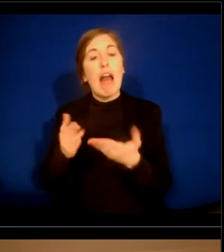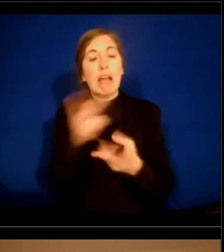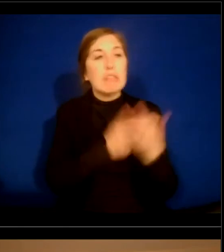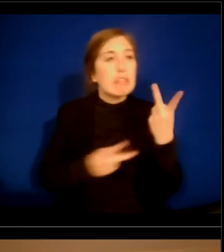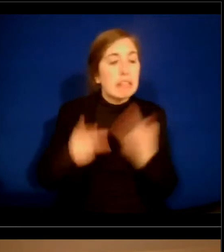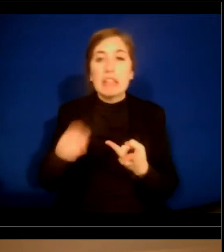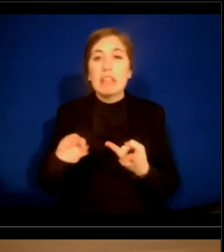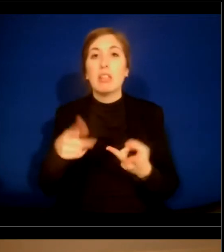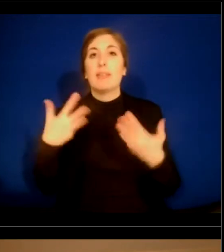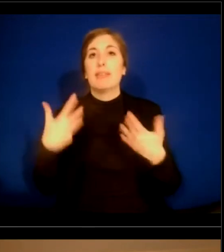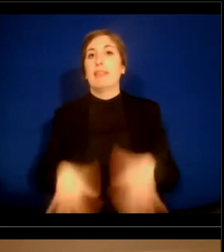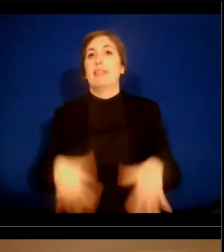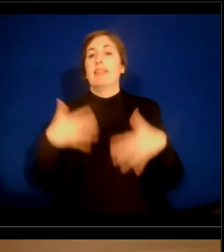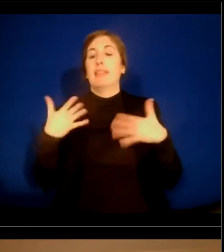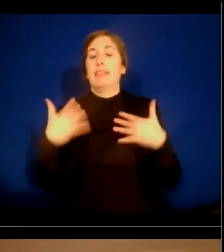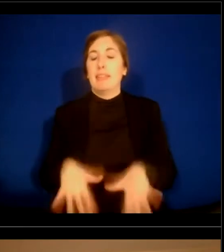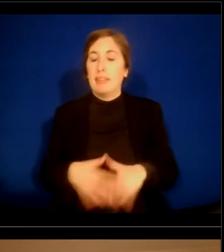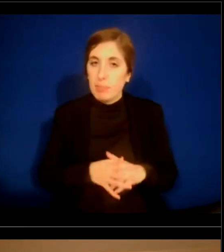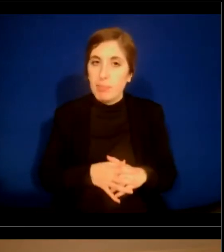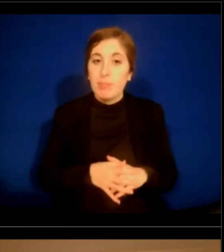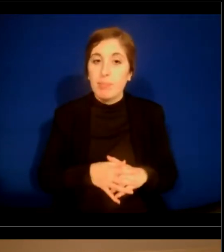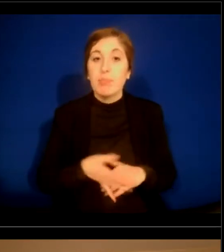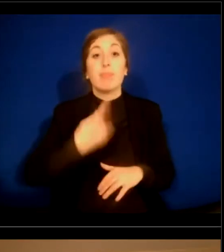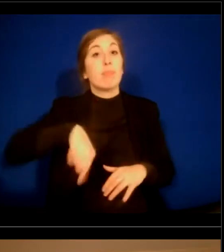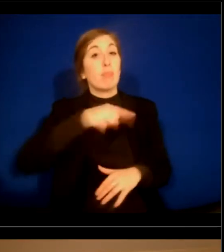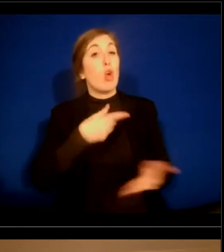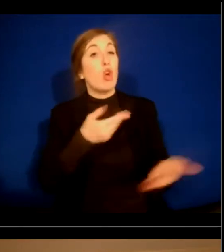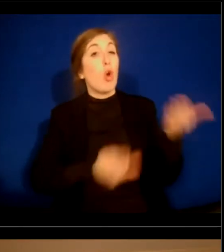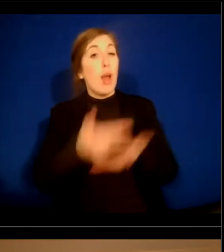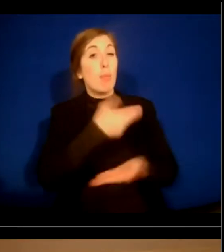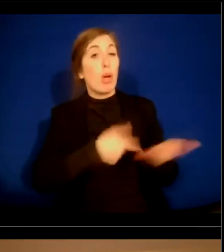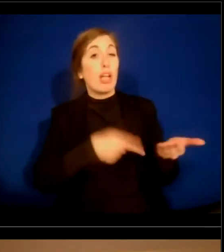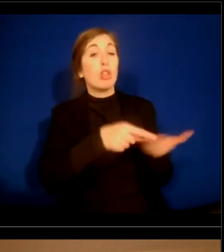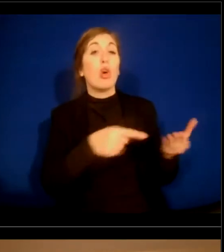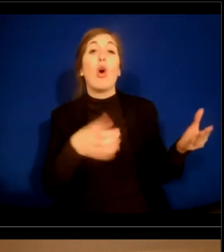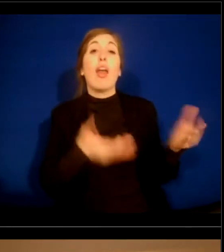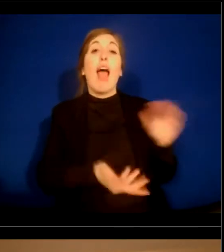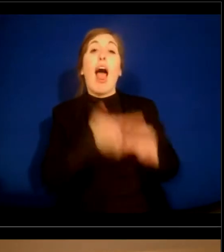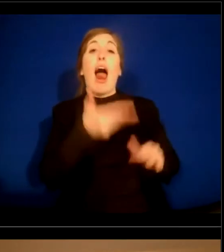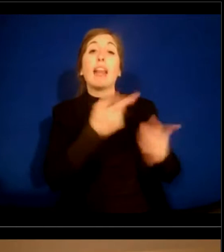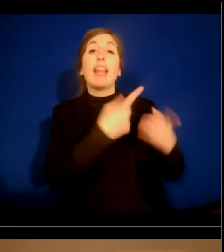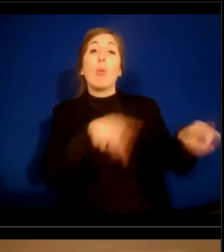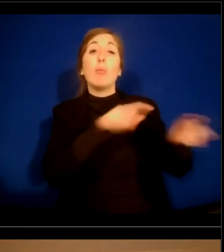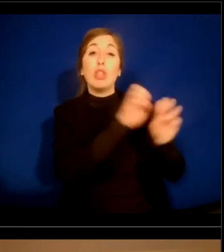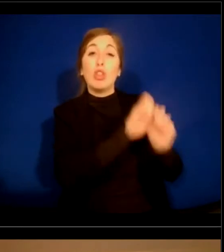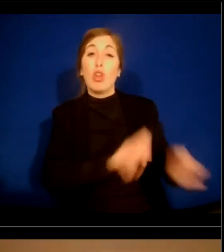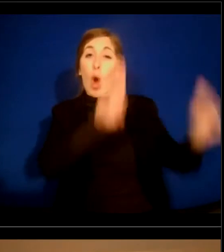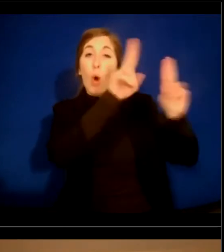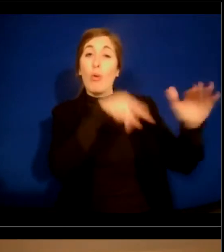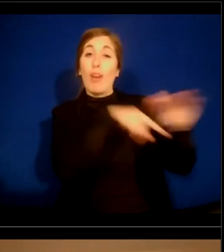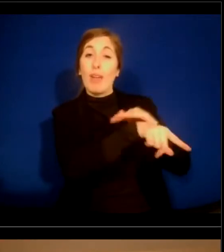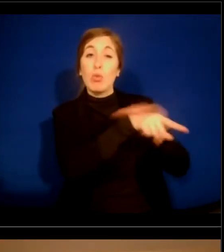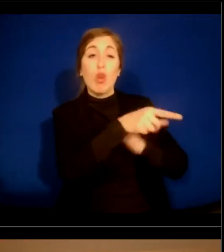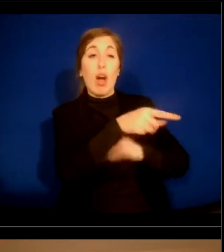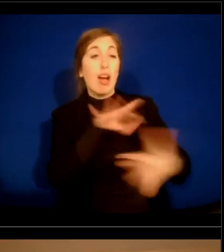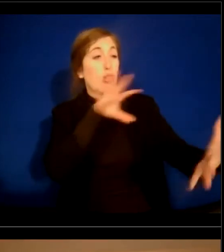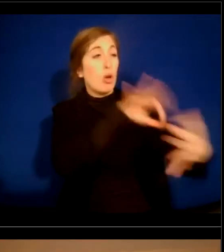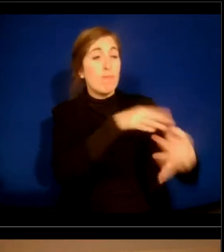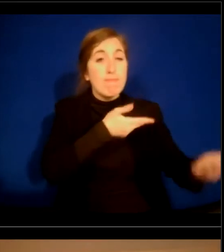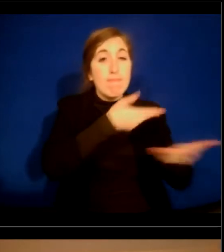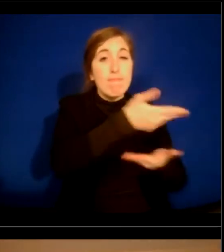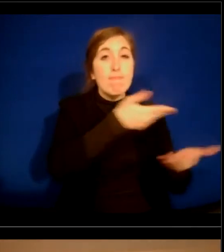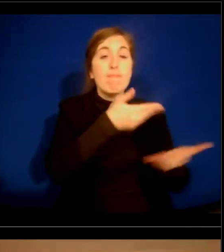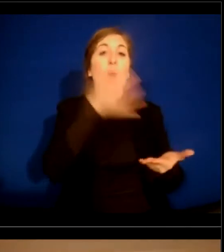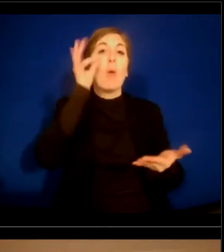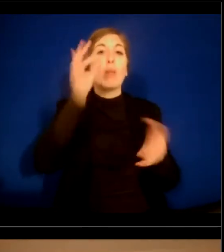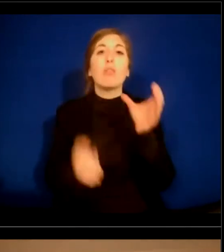gestite proprio in coordinamento con l'UNHCR, con l'Alto Commissariato per i Rifugiati, sono di protezione umanitaria